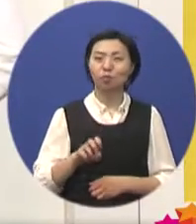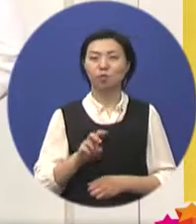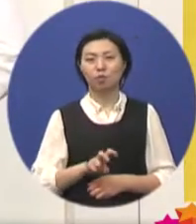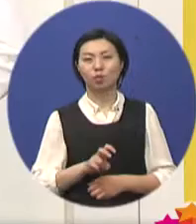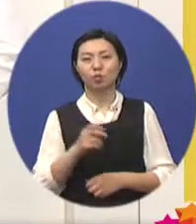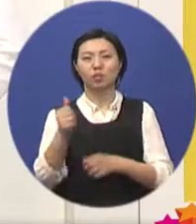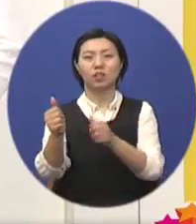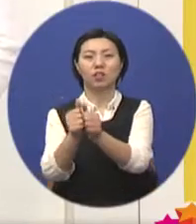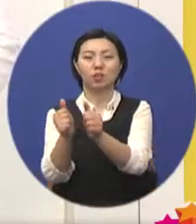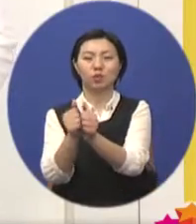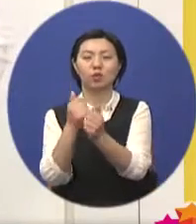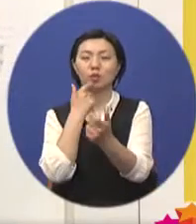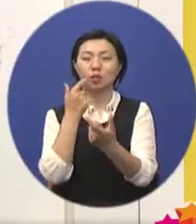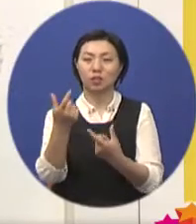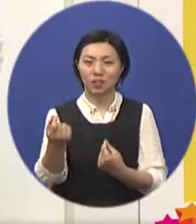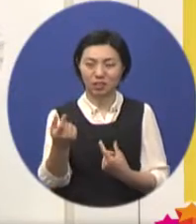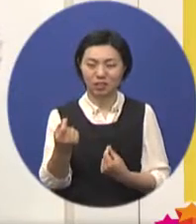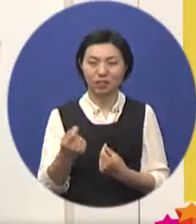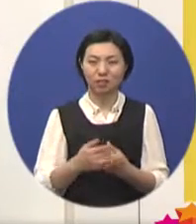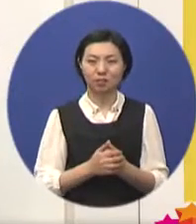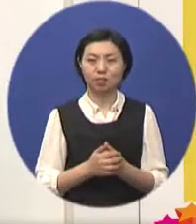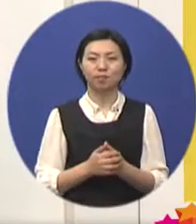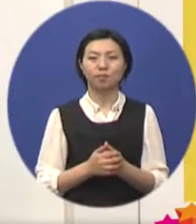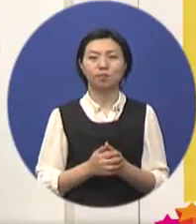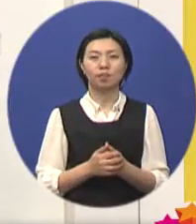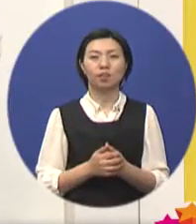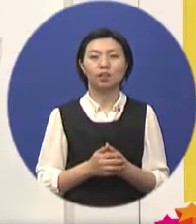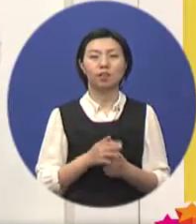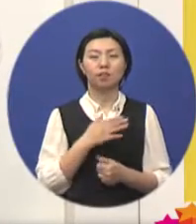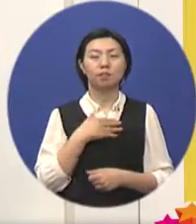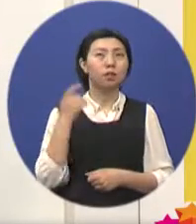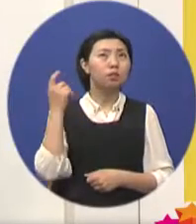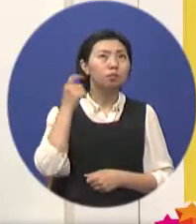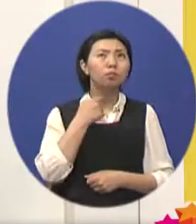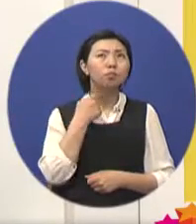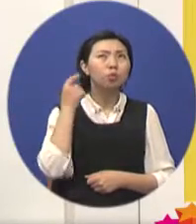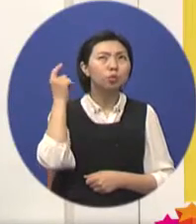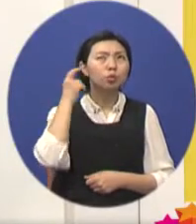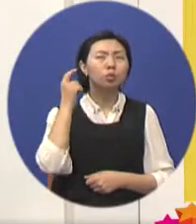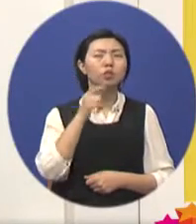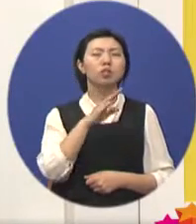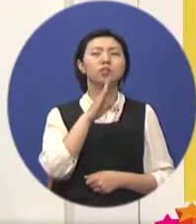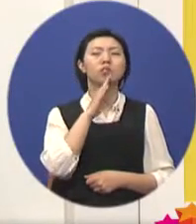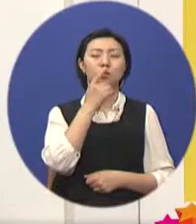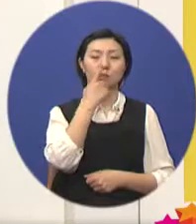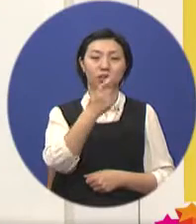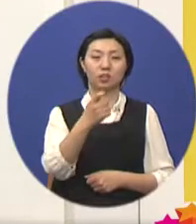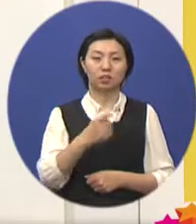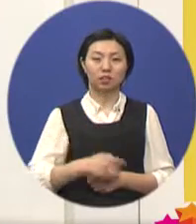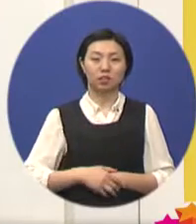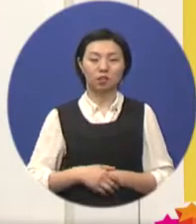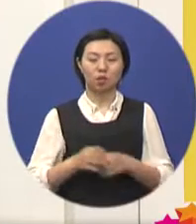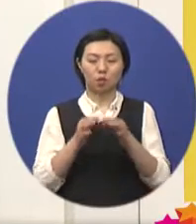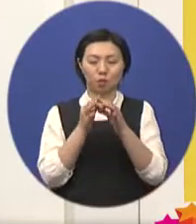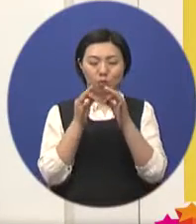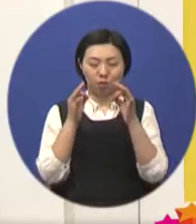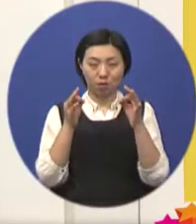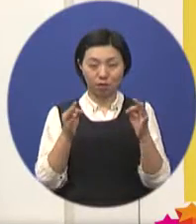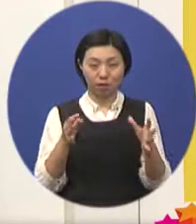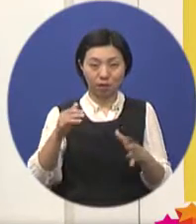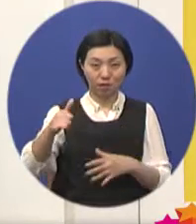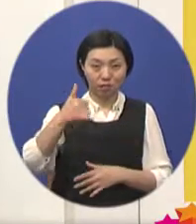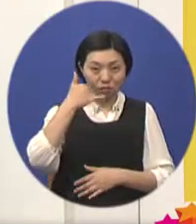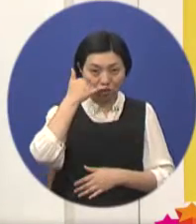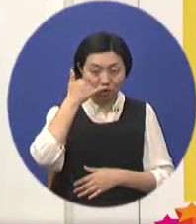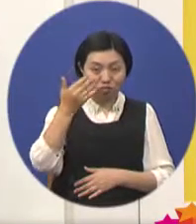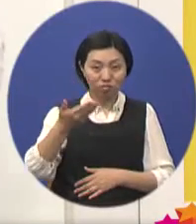신대원님도 명품이고 맞아 맞아 맞습니다. 네. 우리 아버님은 진짜 목소리 자체도 명품이잖아요. 네, 오랜만에 이렇게 연락 주셨는데. 예.